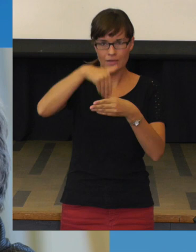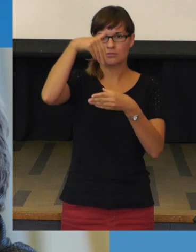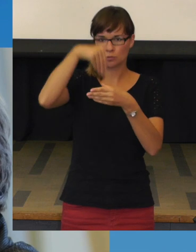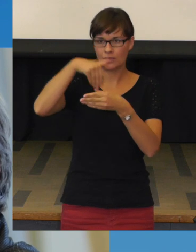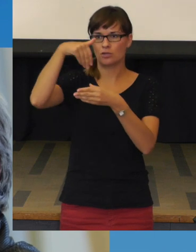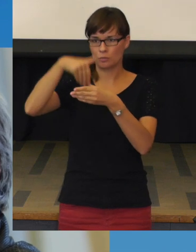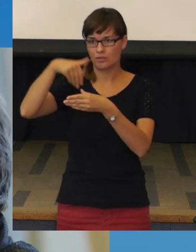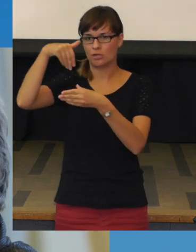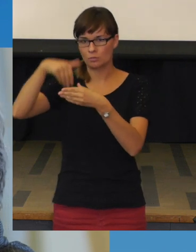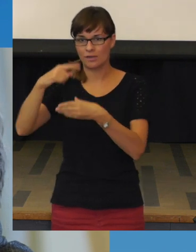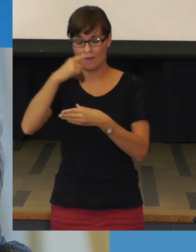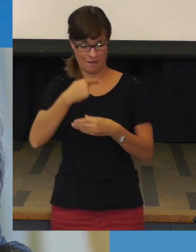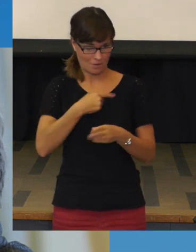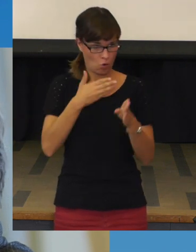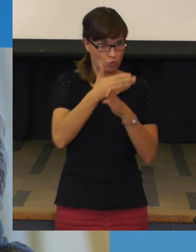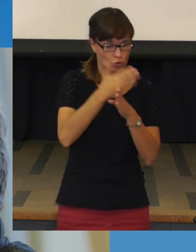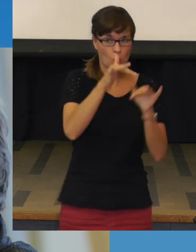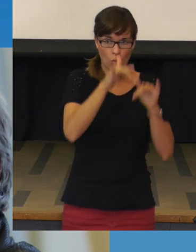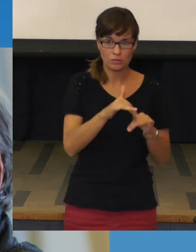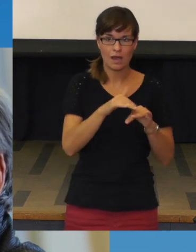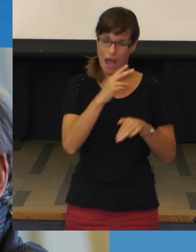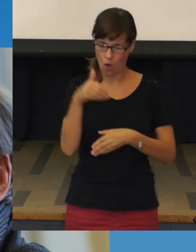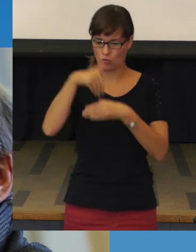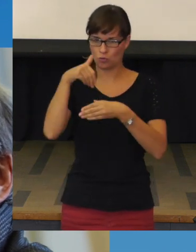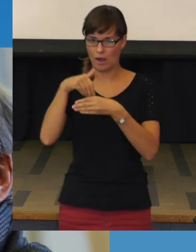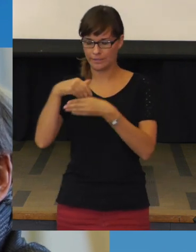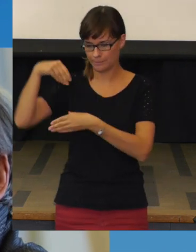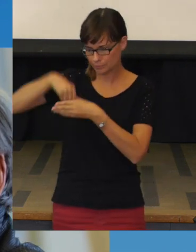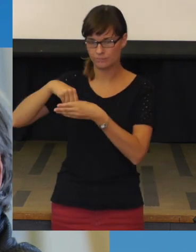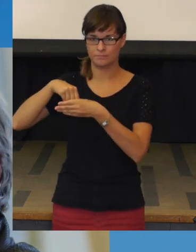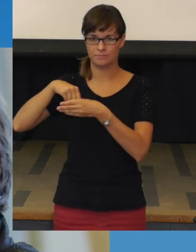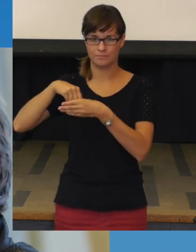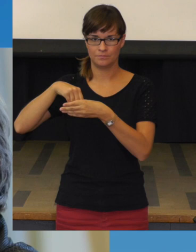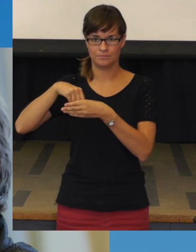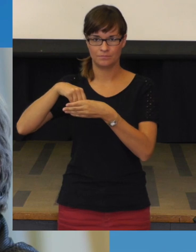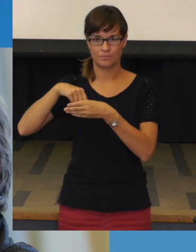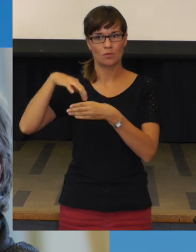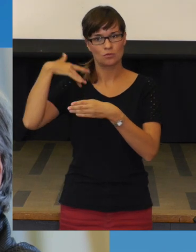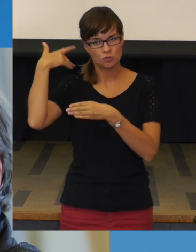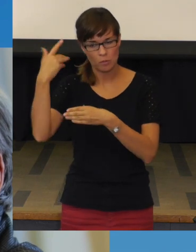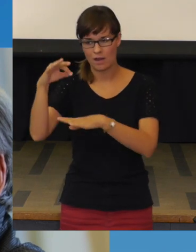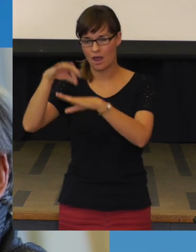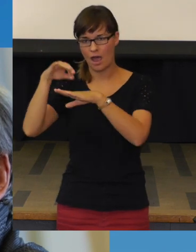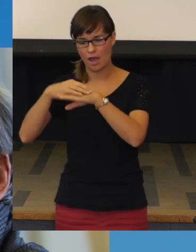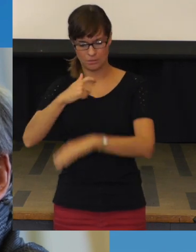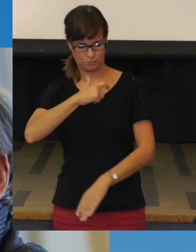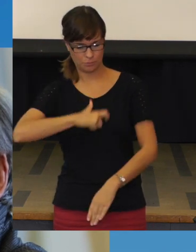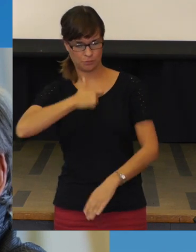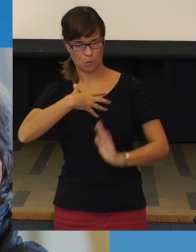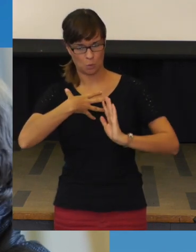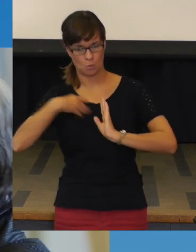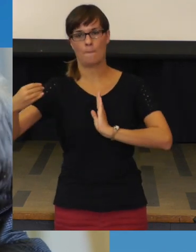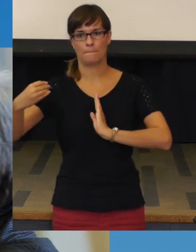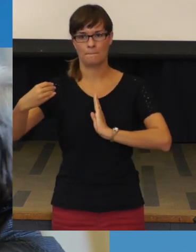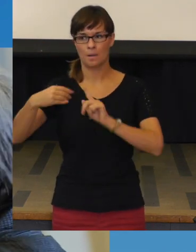Und wenn irgendeine Rhythmusstörung auftritt, dann speichert die und legt die ab. Und dann kann man dieses Gerät letztlich abfragen und dann feststellen, was für Rhythmusstörungen